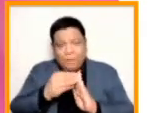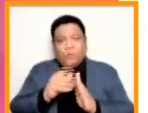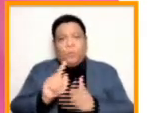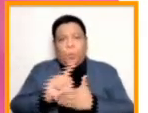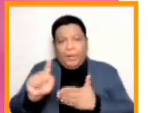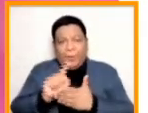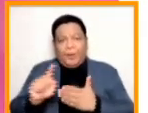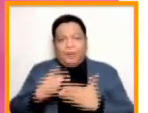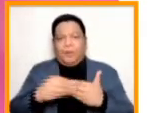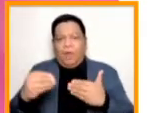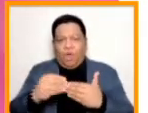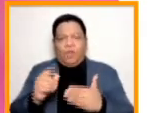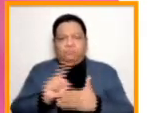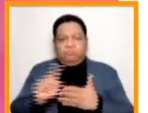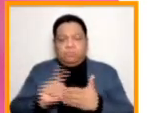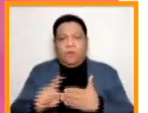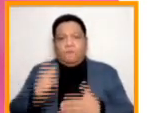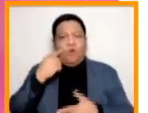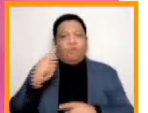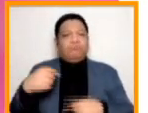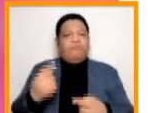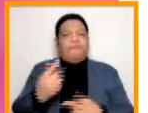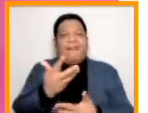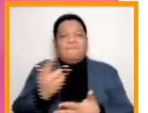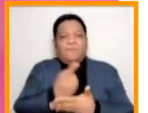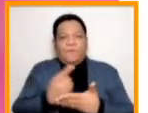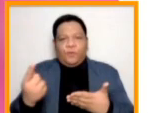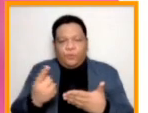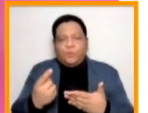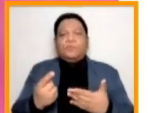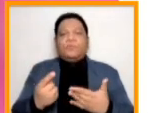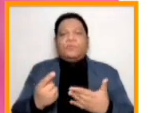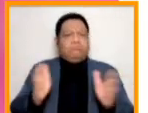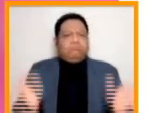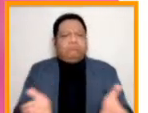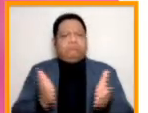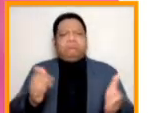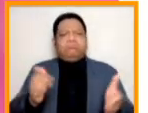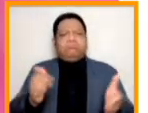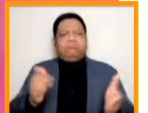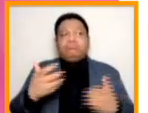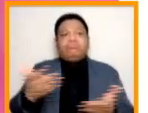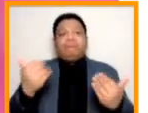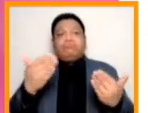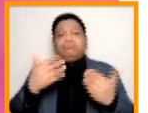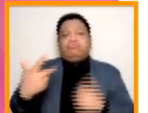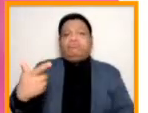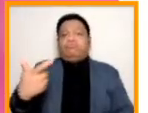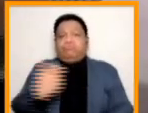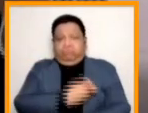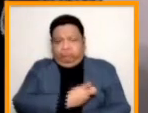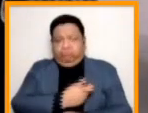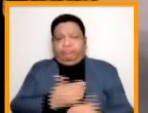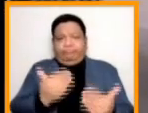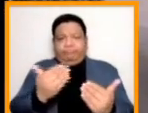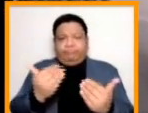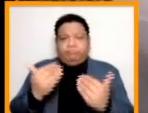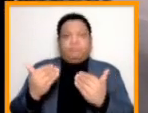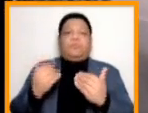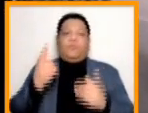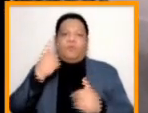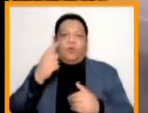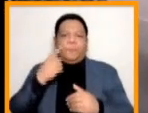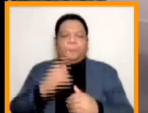ng 5 linggo. Gusto raw nilang makahikayat na mga taga-Ohio na magpapabakuna kontra